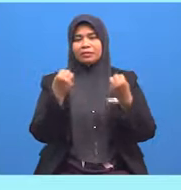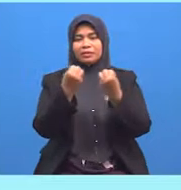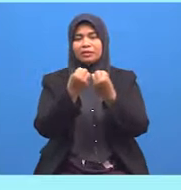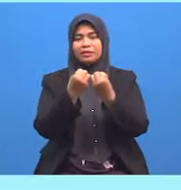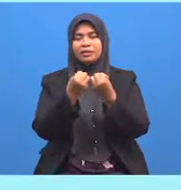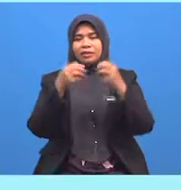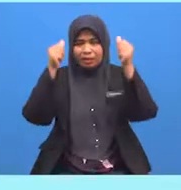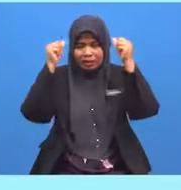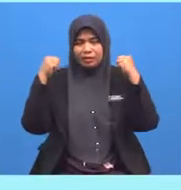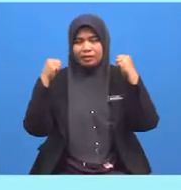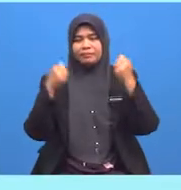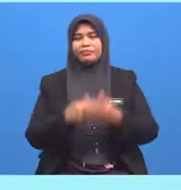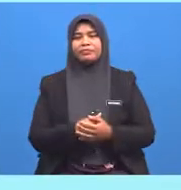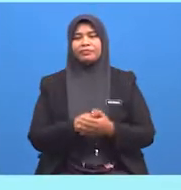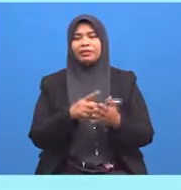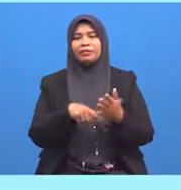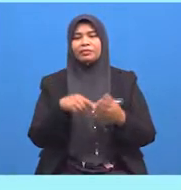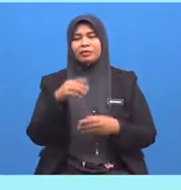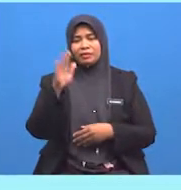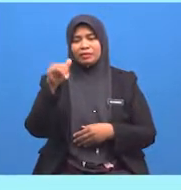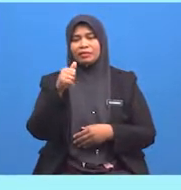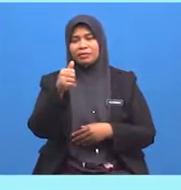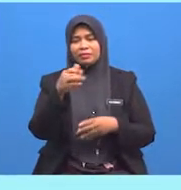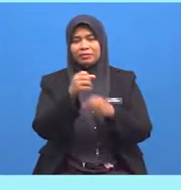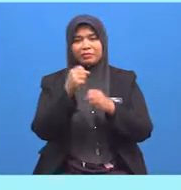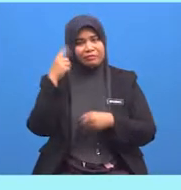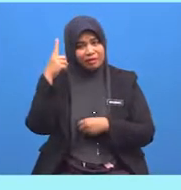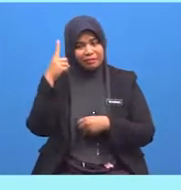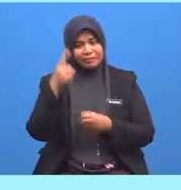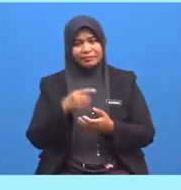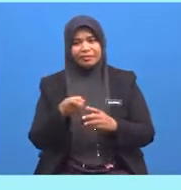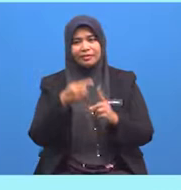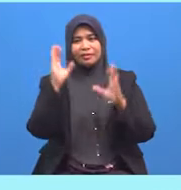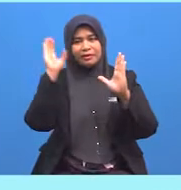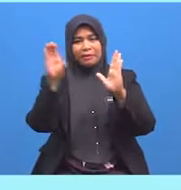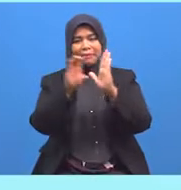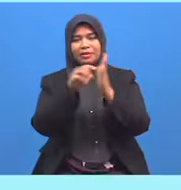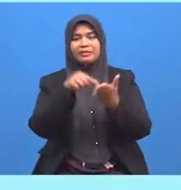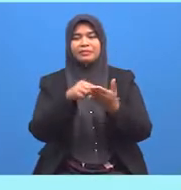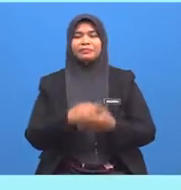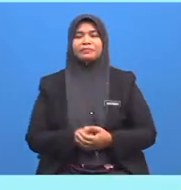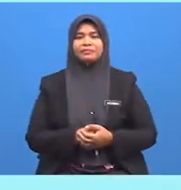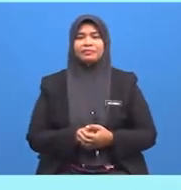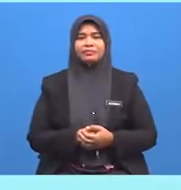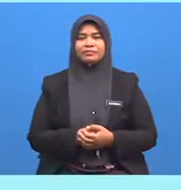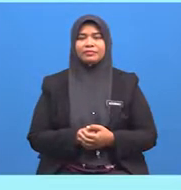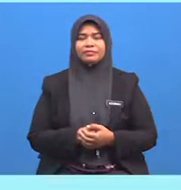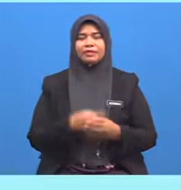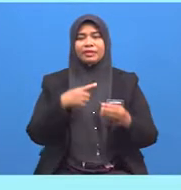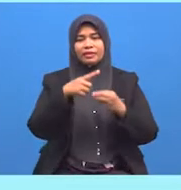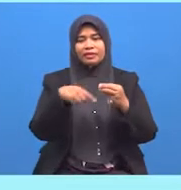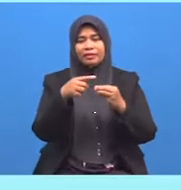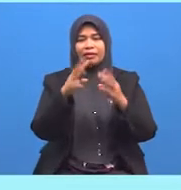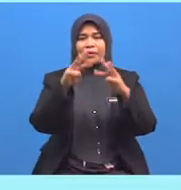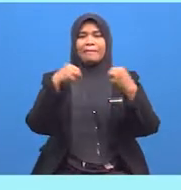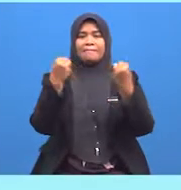apakah yang boleh kamu pahami dari pada paparan gambar tersebut ya Ia berkisar tentang